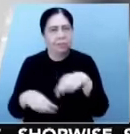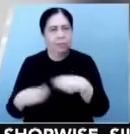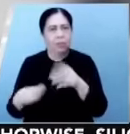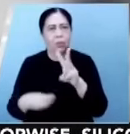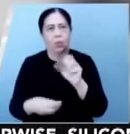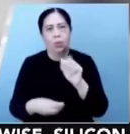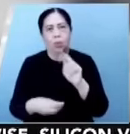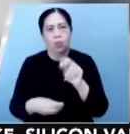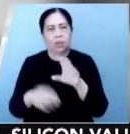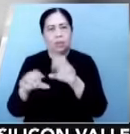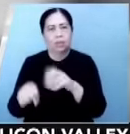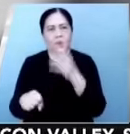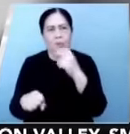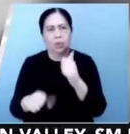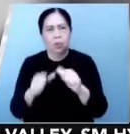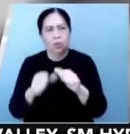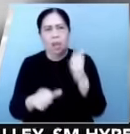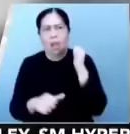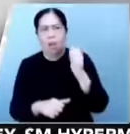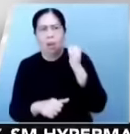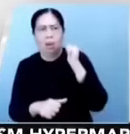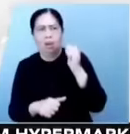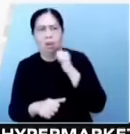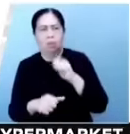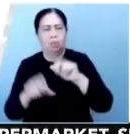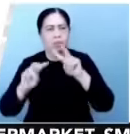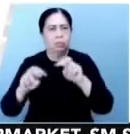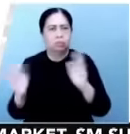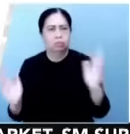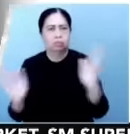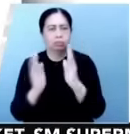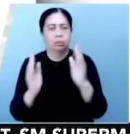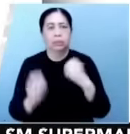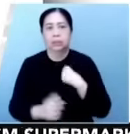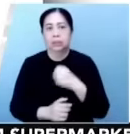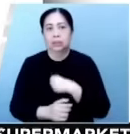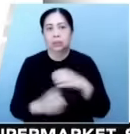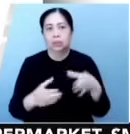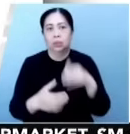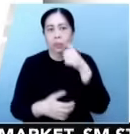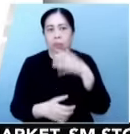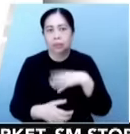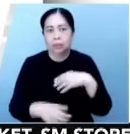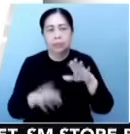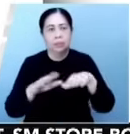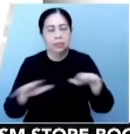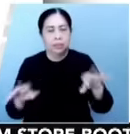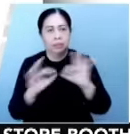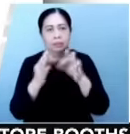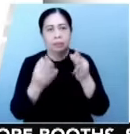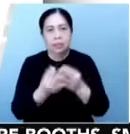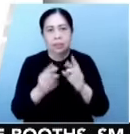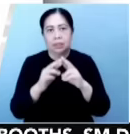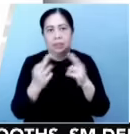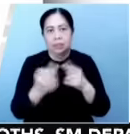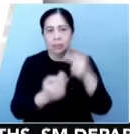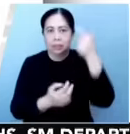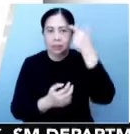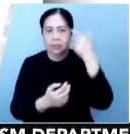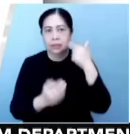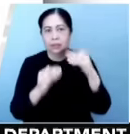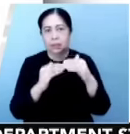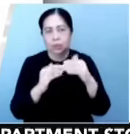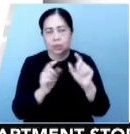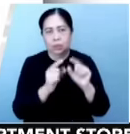patuloy na pagtangging humarap sa investigasyon ng Senate Committee on Women, Children, Family Relations and Gender Equality sa mga